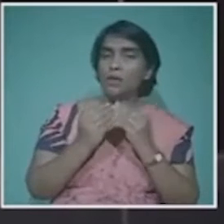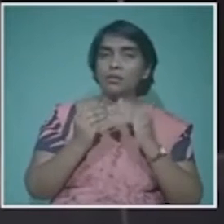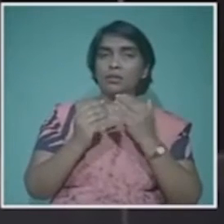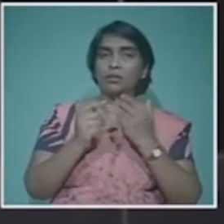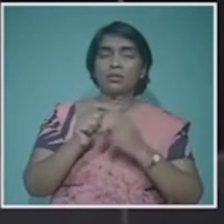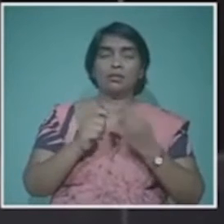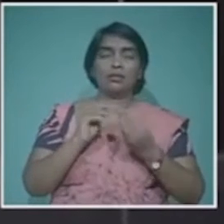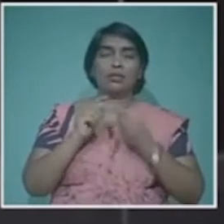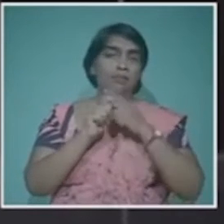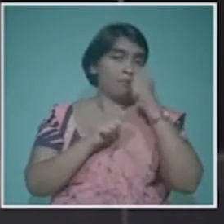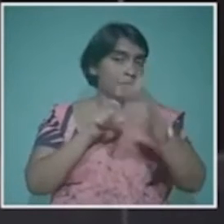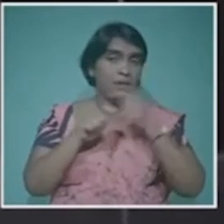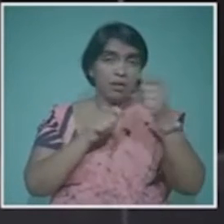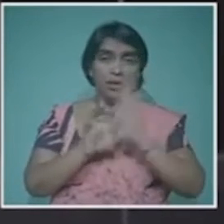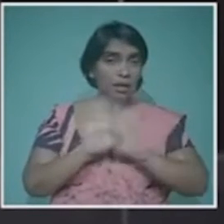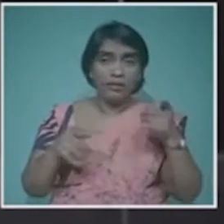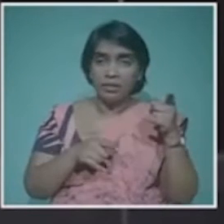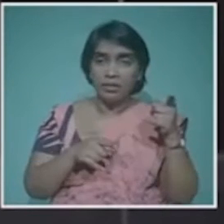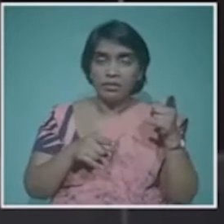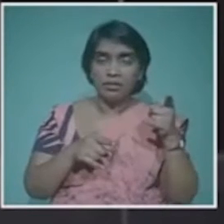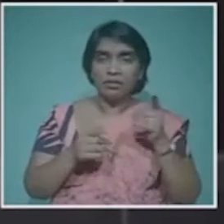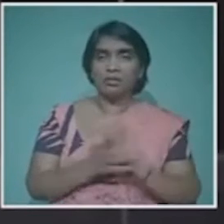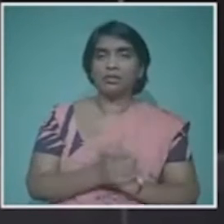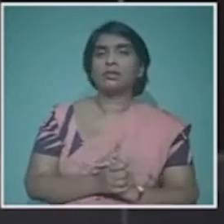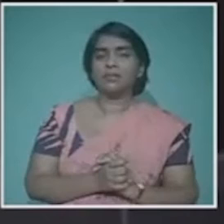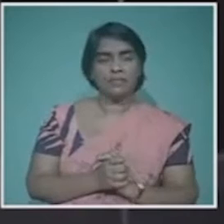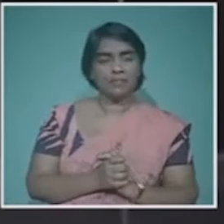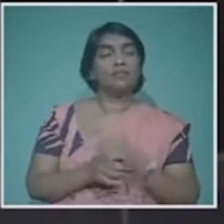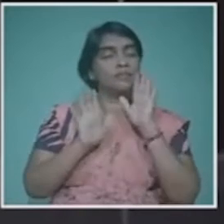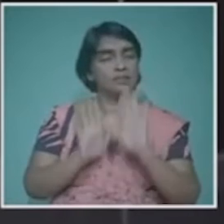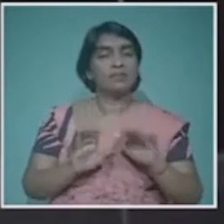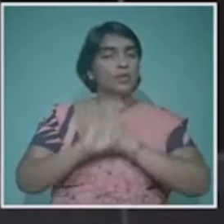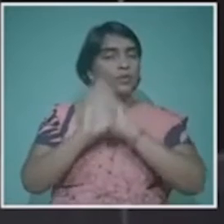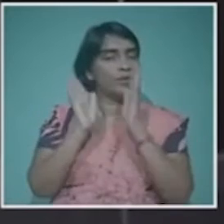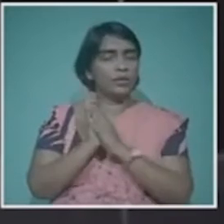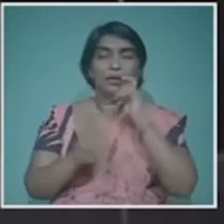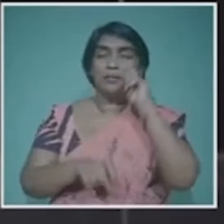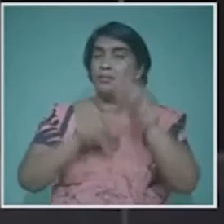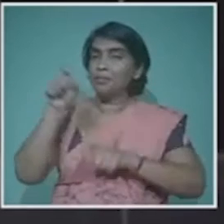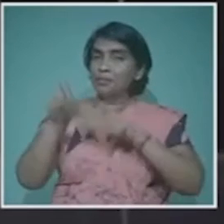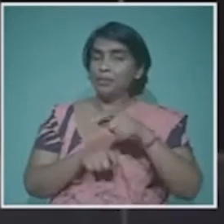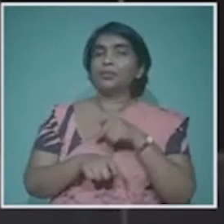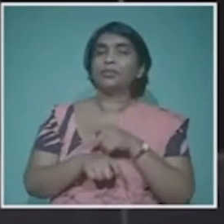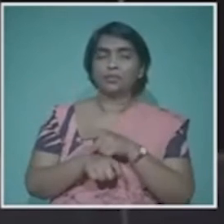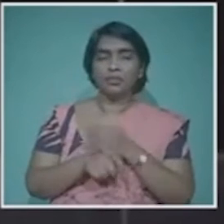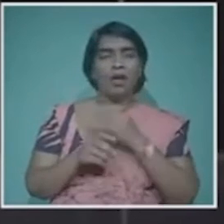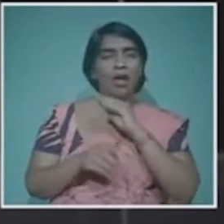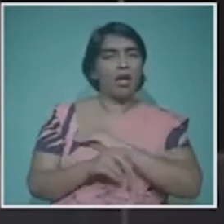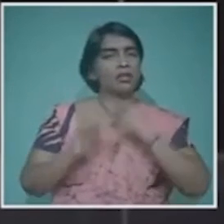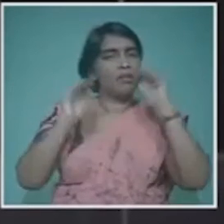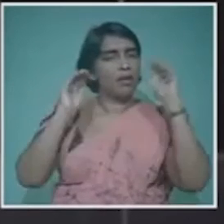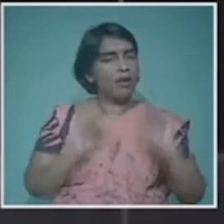போதிலும் பணவீக்கம் தொடர்ச்சியாக நாட்டில் அதிகரிக்கின்றது முன்னாள் ஜனாதிபதி கோட்டபாய ராஜபக்ஷ பதவியேற்ற போது உணவு